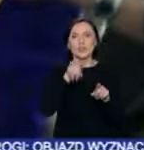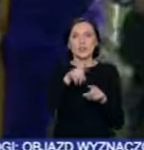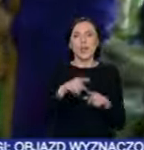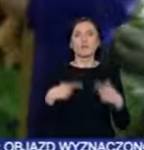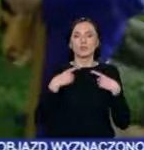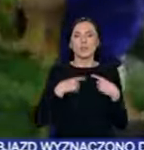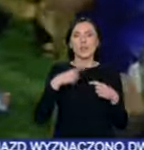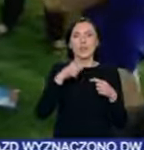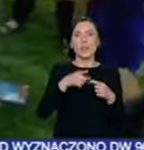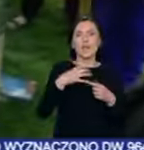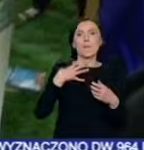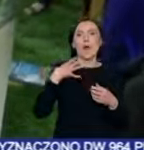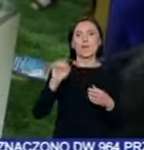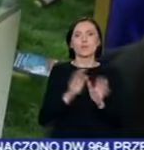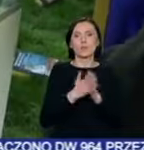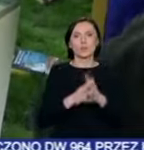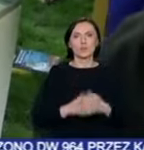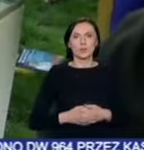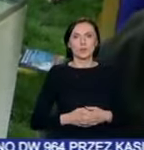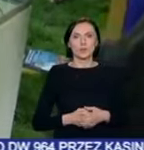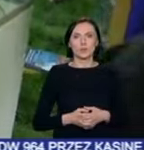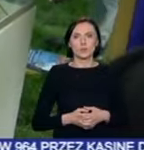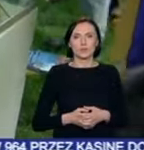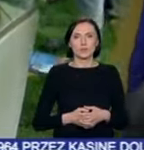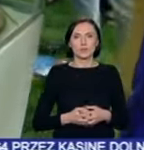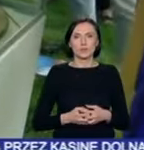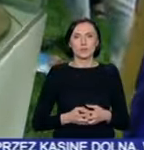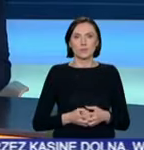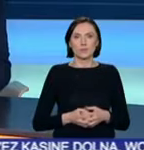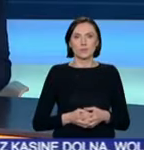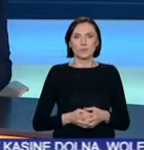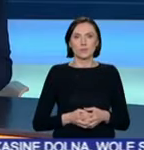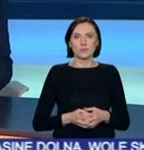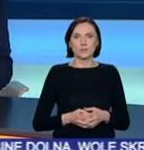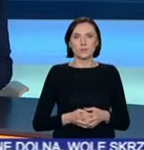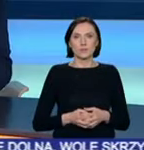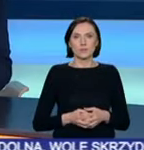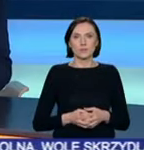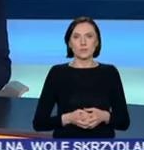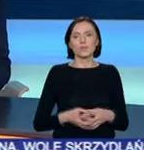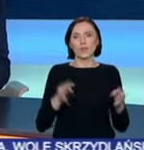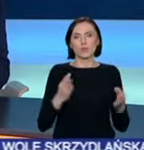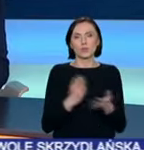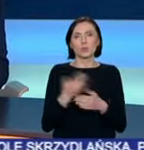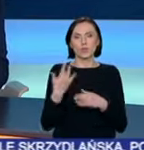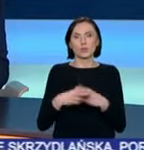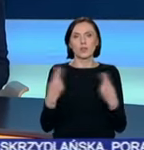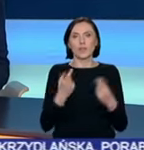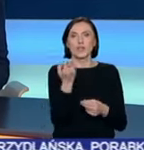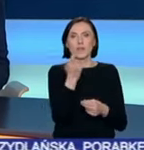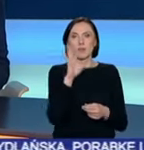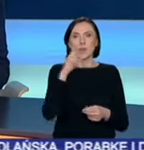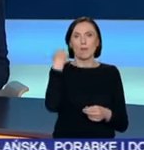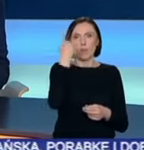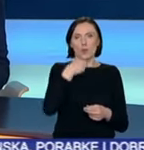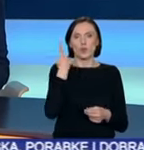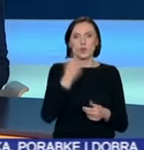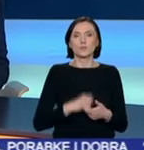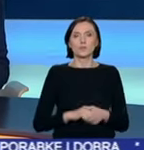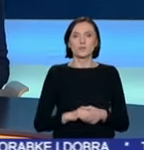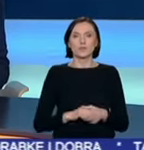Tytusa, Romka i Atomka. Natalia Nęcek, Kronika. Kończymy kronikę. Za chwilę prognoza pogody i Agnieszka